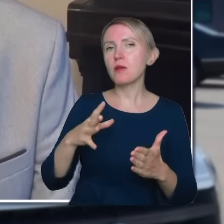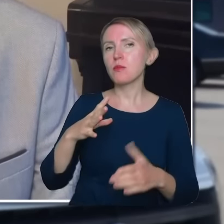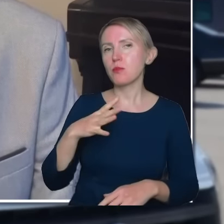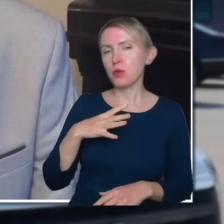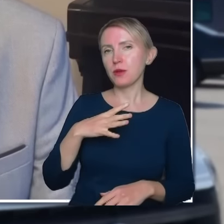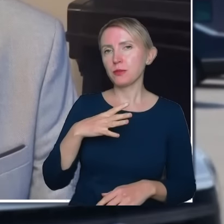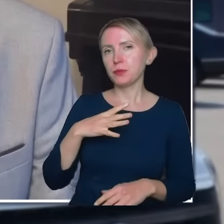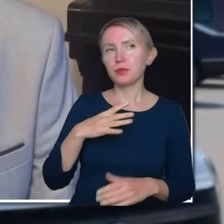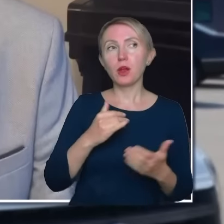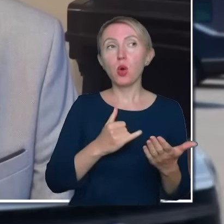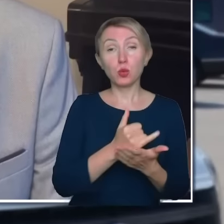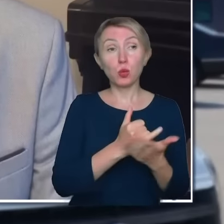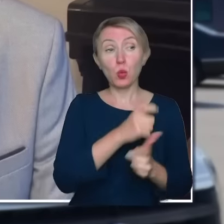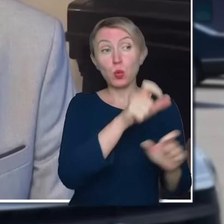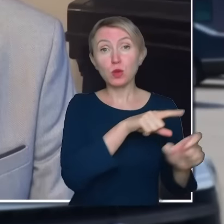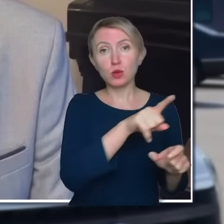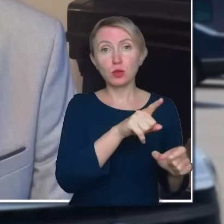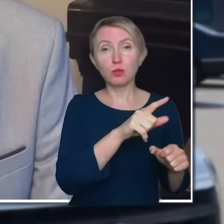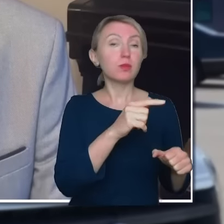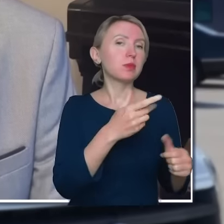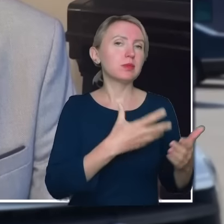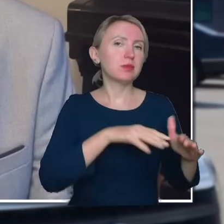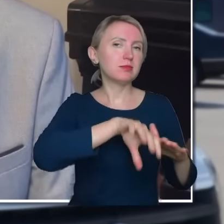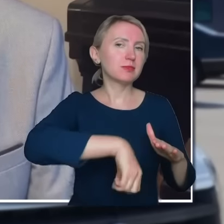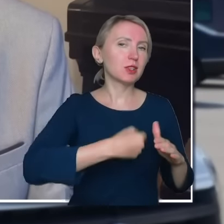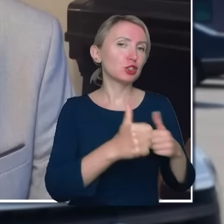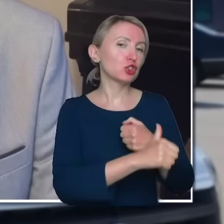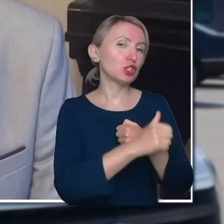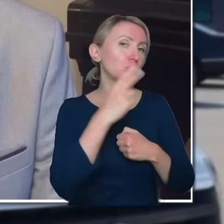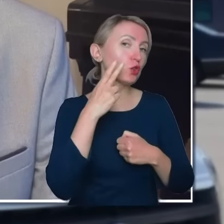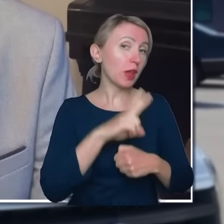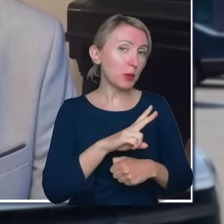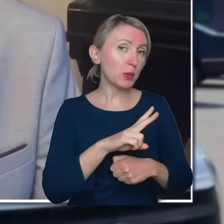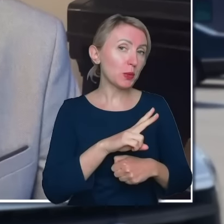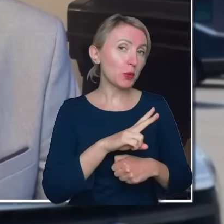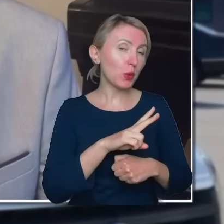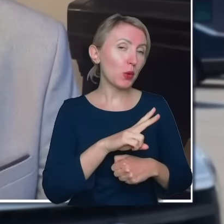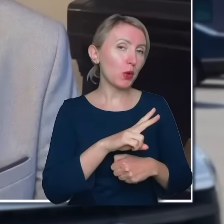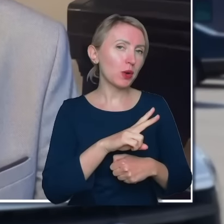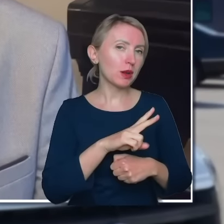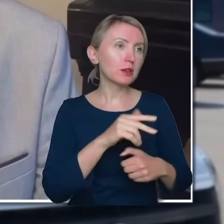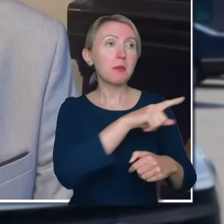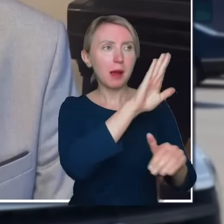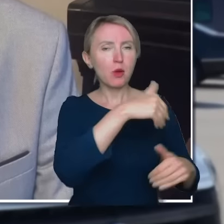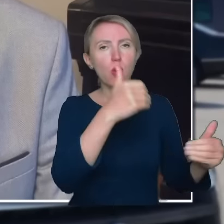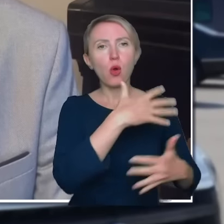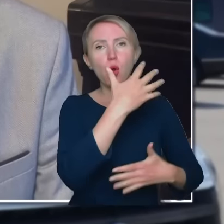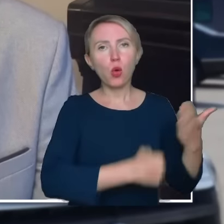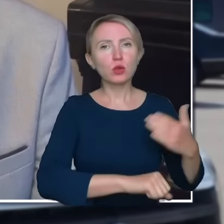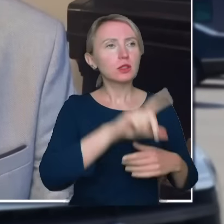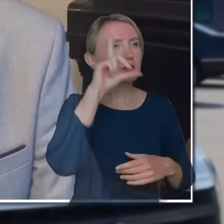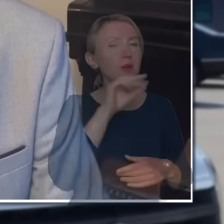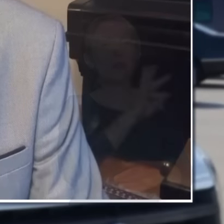od kursantów kwotę 60 euro za korzystanie z noclegu w jego